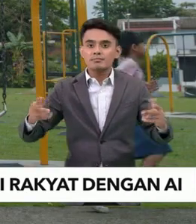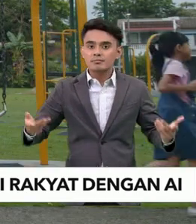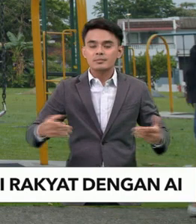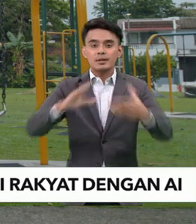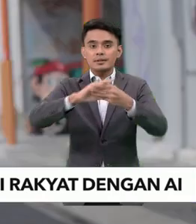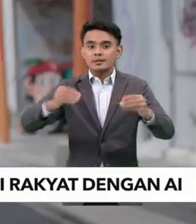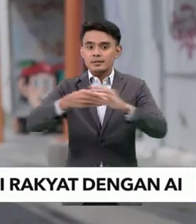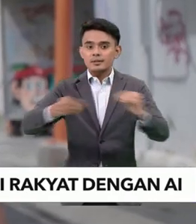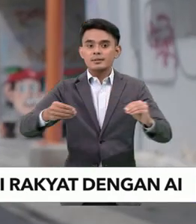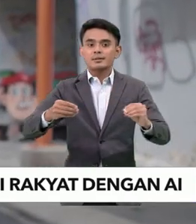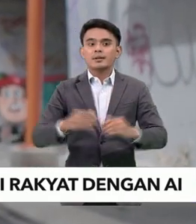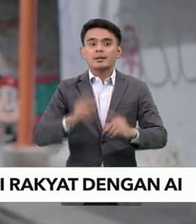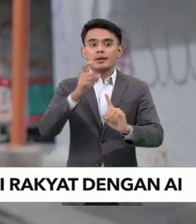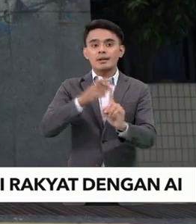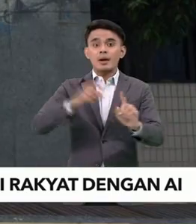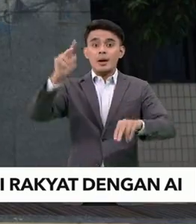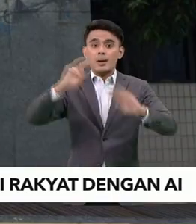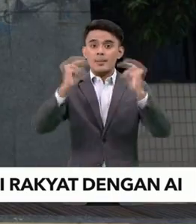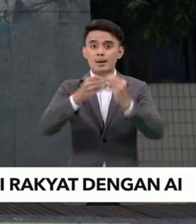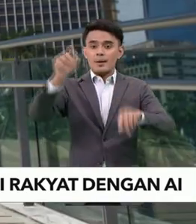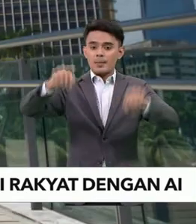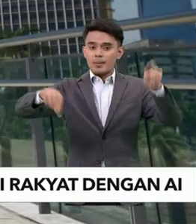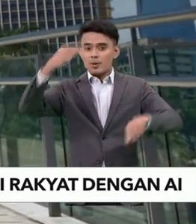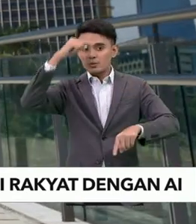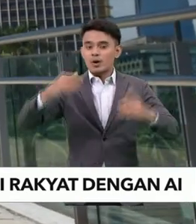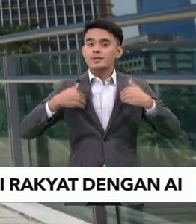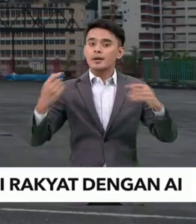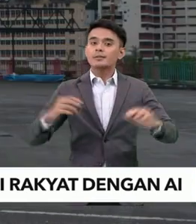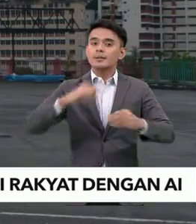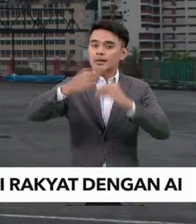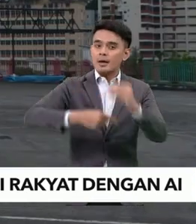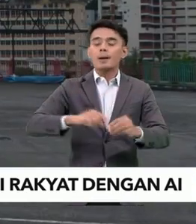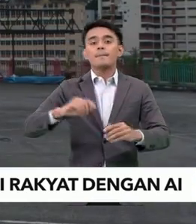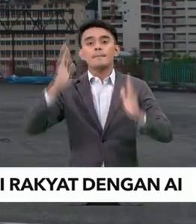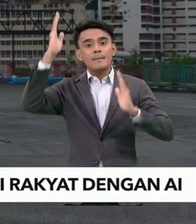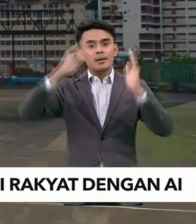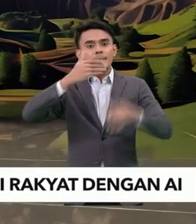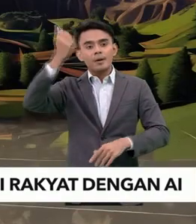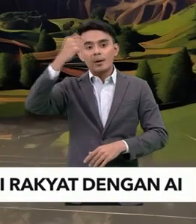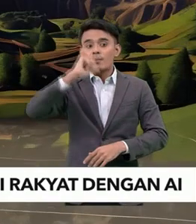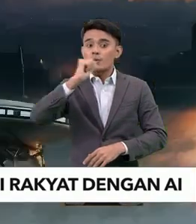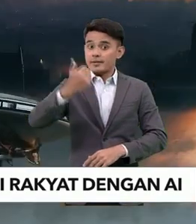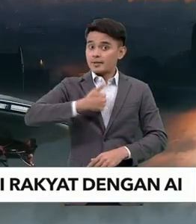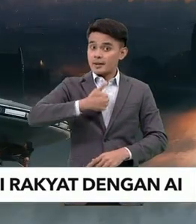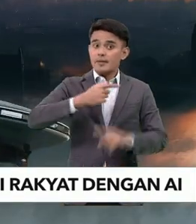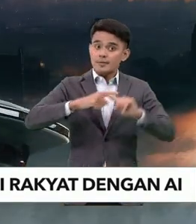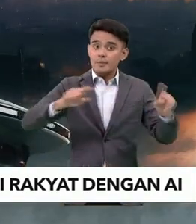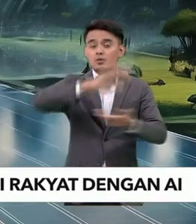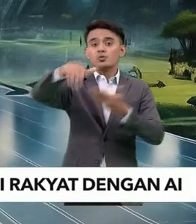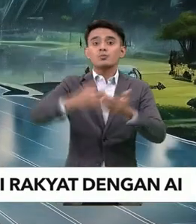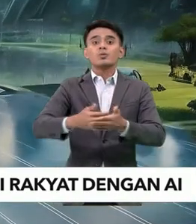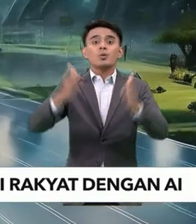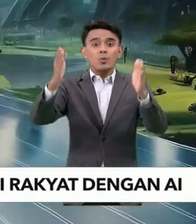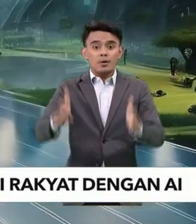Cerita diraih daripada masyarakat pelbagai latar belakang untuk menghasilkan visi tentang Malaysia yang lebih baik bukan untuk diri mereka tetapi seluruh warga hari